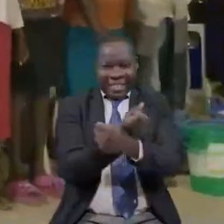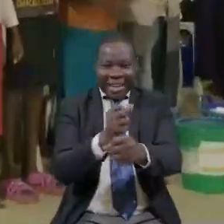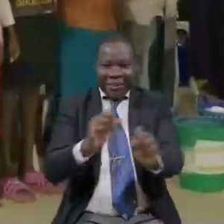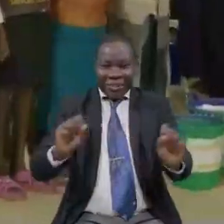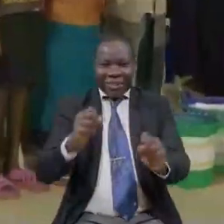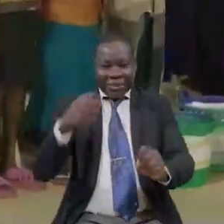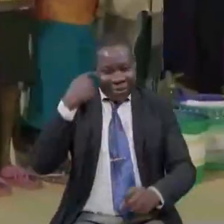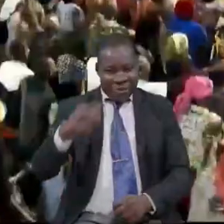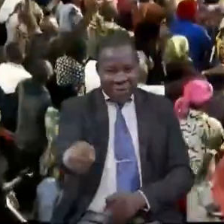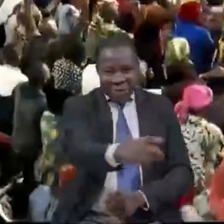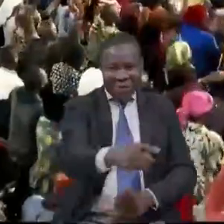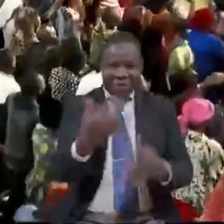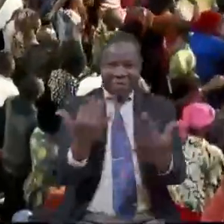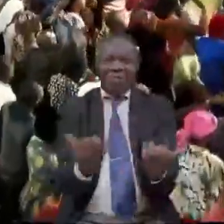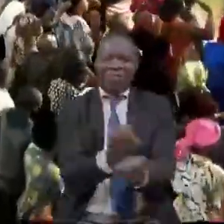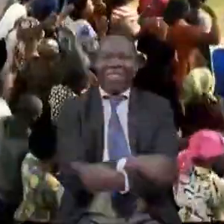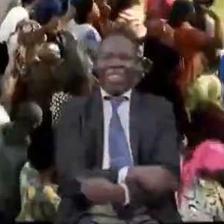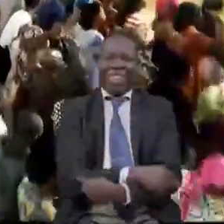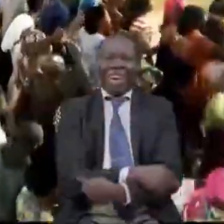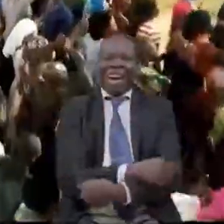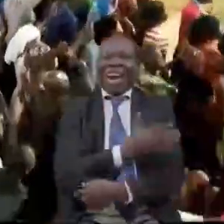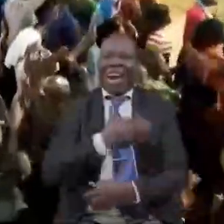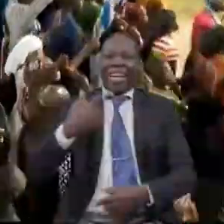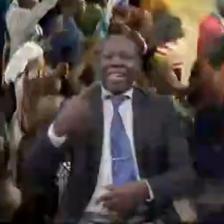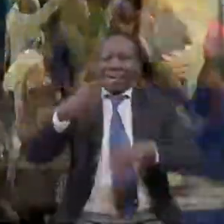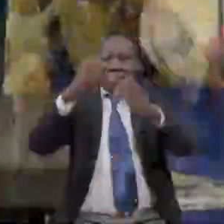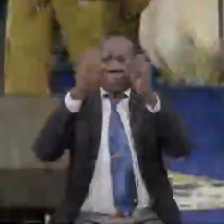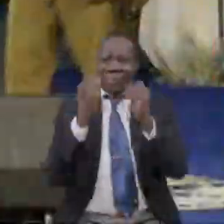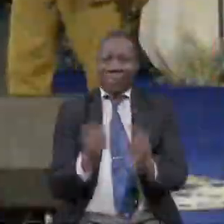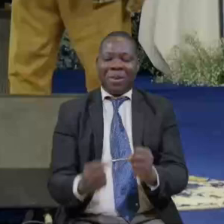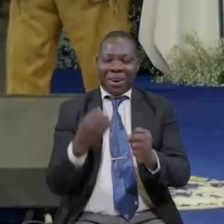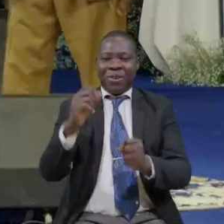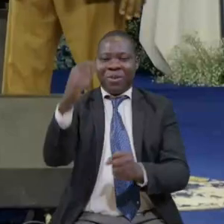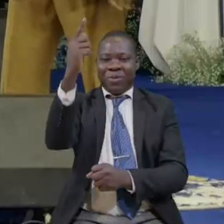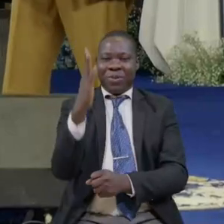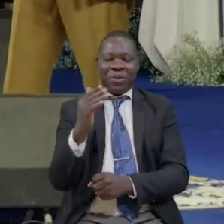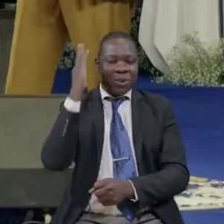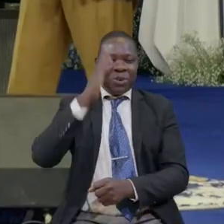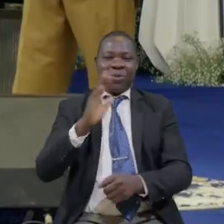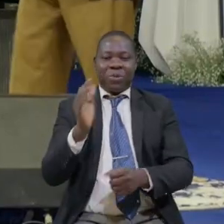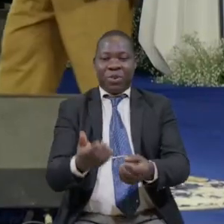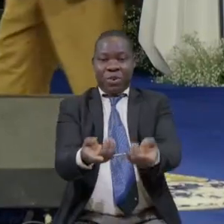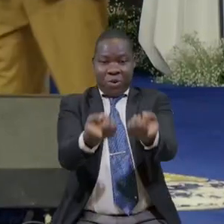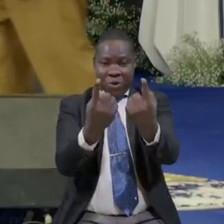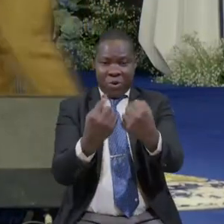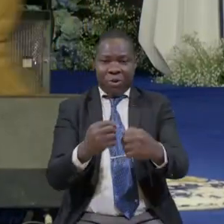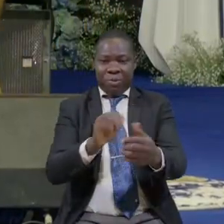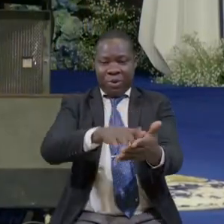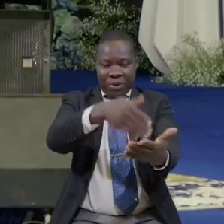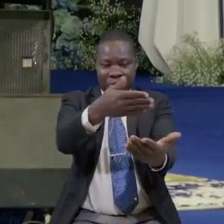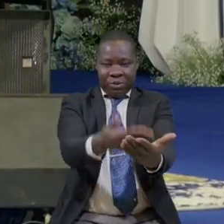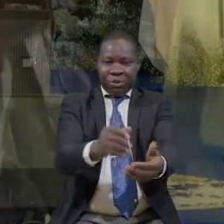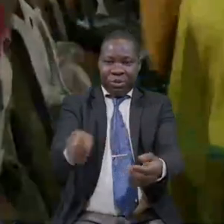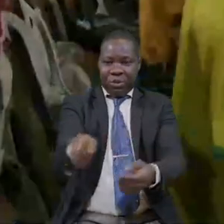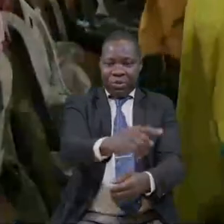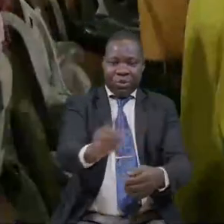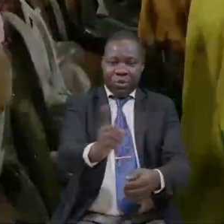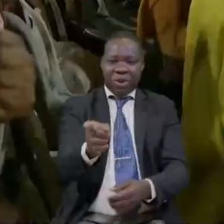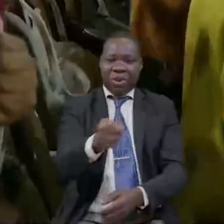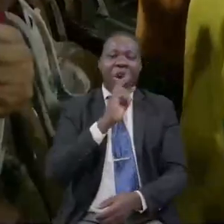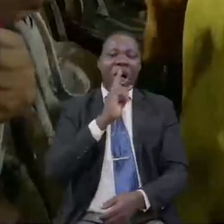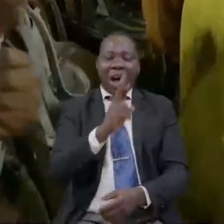salut pour vous ce jour, et la puissance de Dieu va vous atteindre là où vous vous trouvez au nom